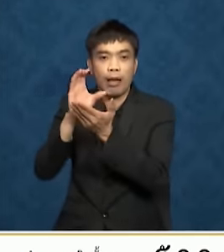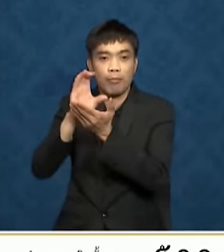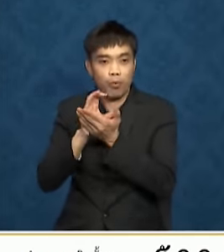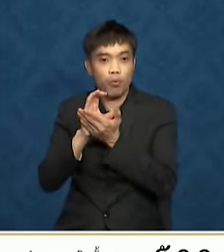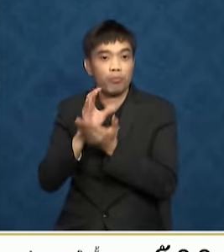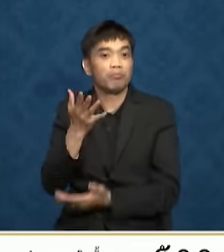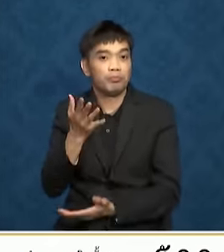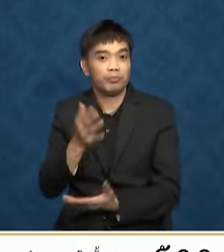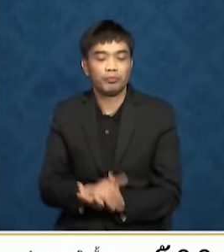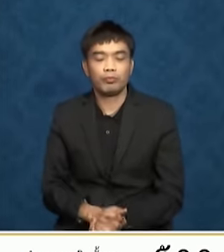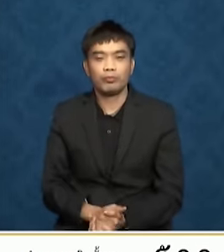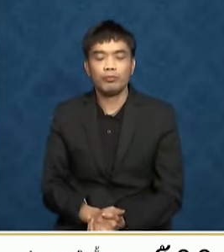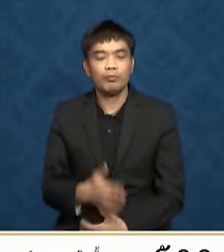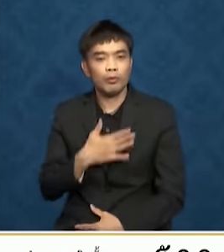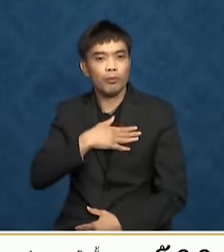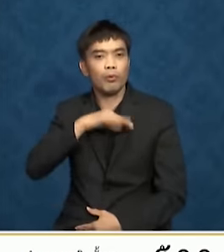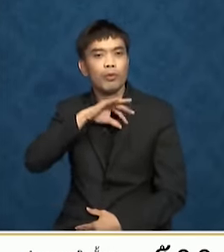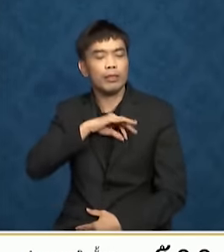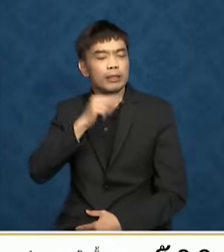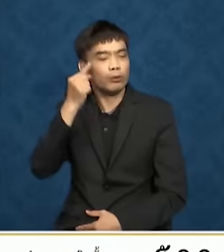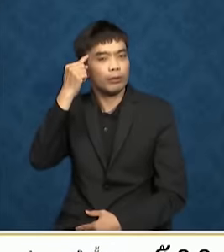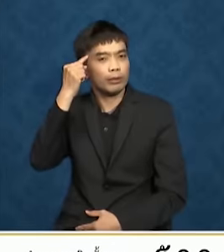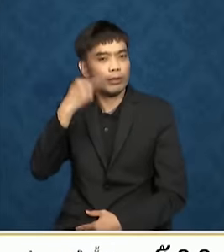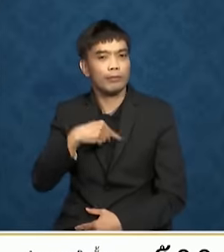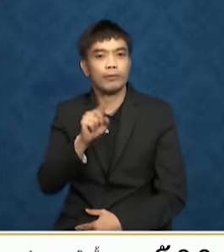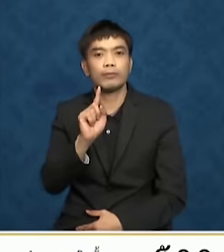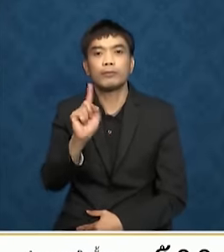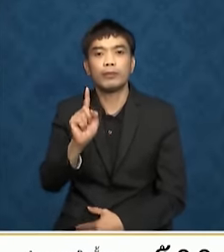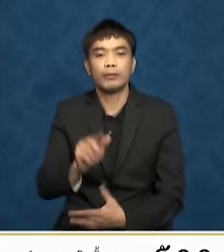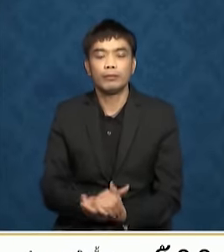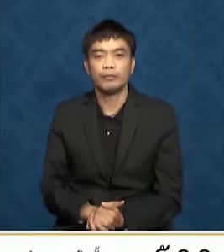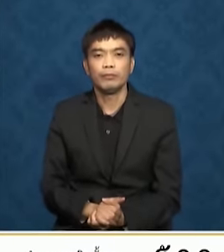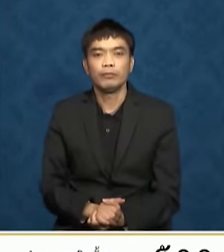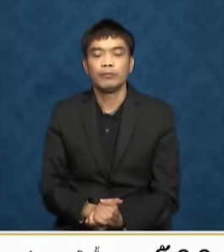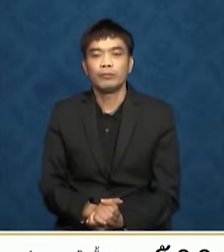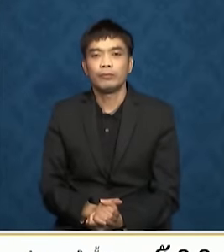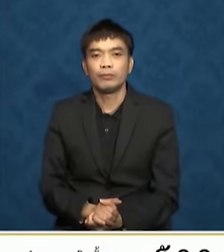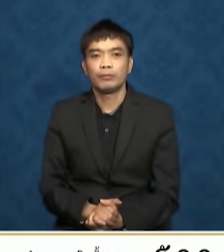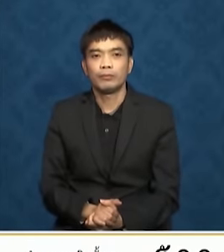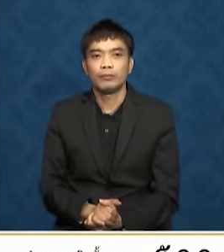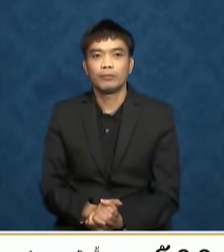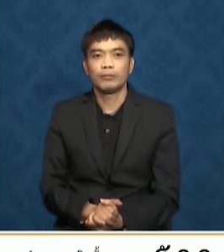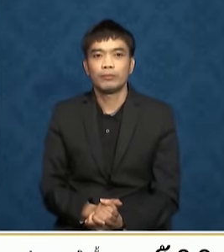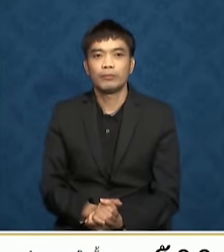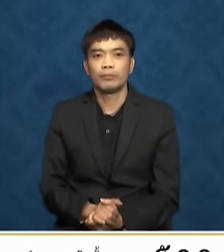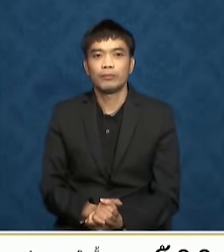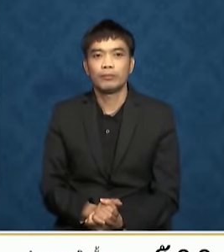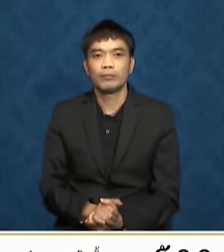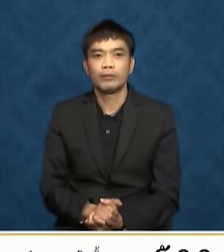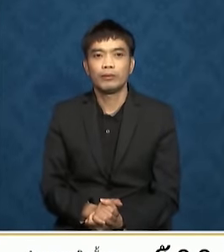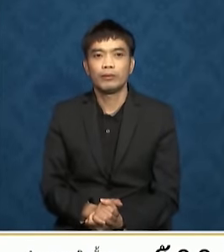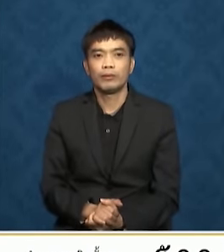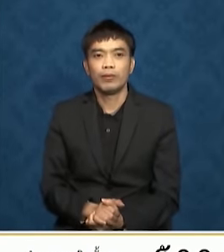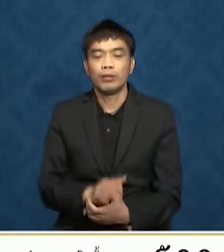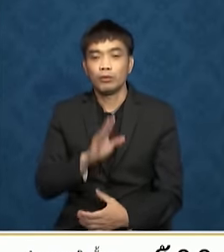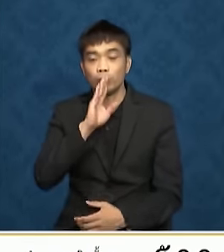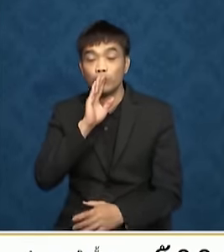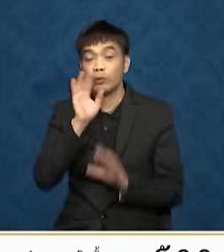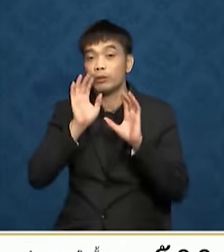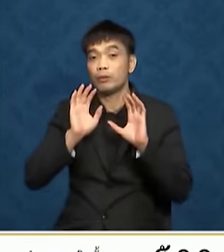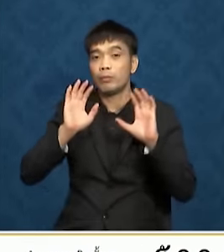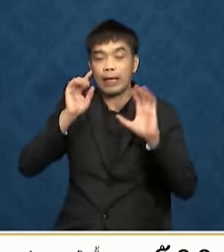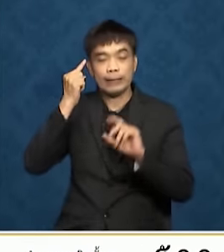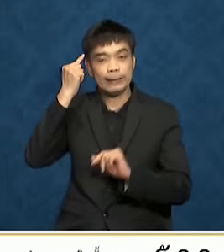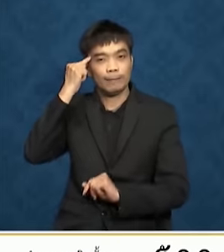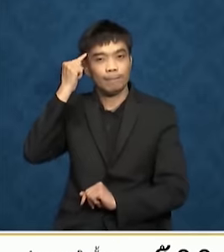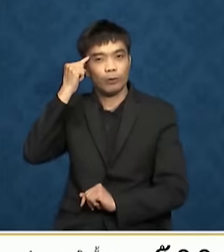ครับผมก็เลยมานั่งคิดครับว่าถ้าเราจะไม่จนปัญญากันจนเกินไปในการ